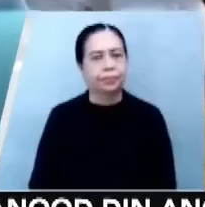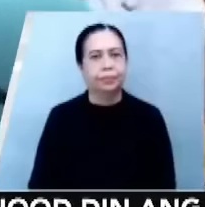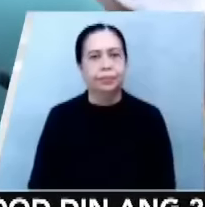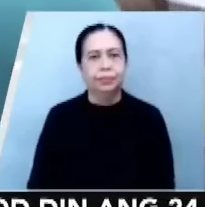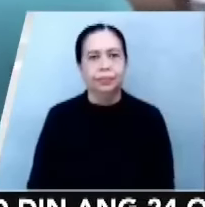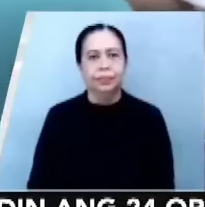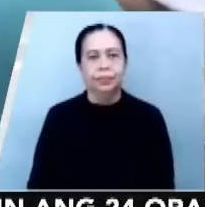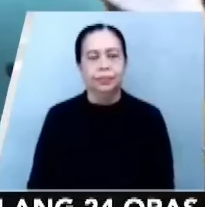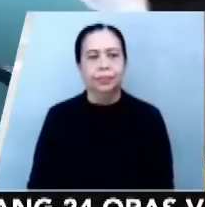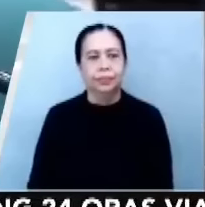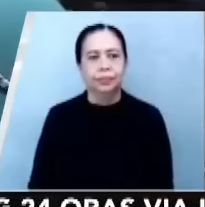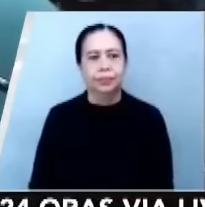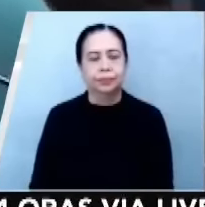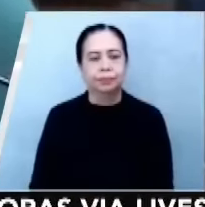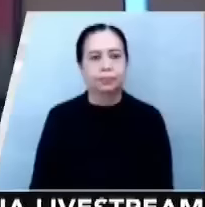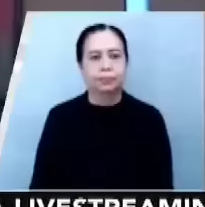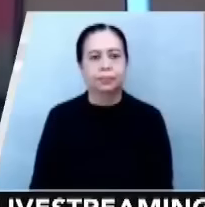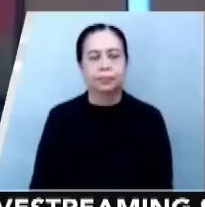Nakatutok, 24 Oras.